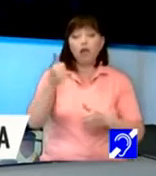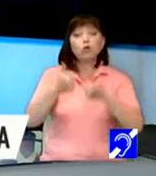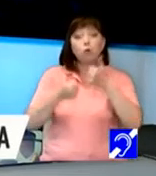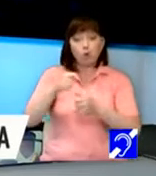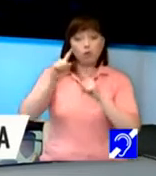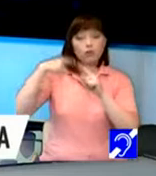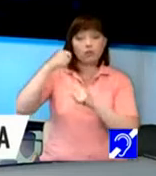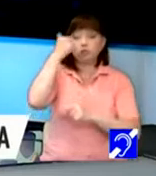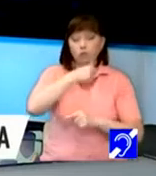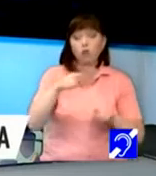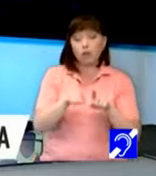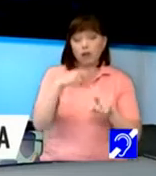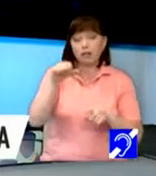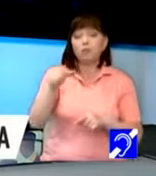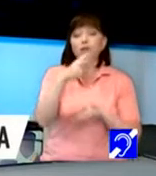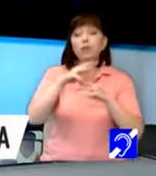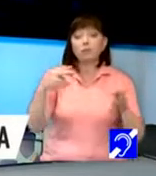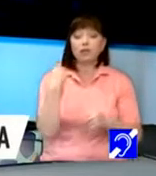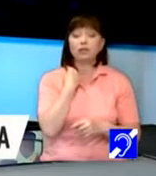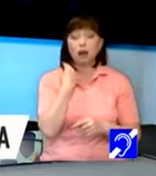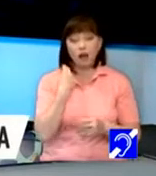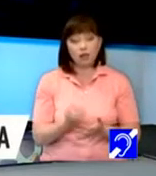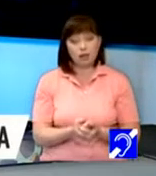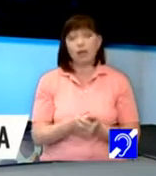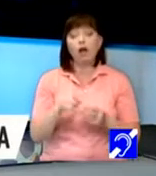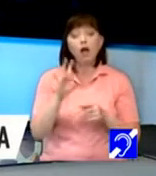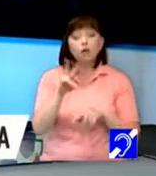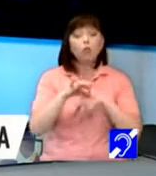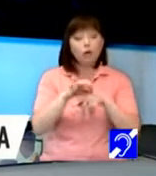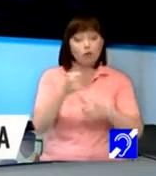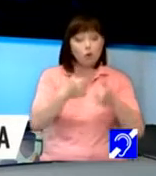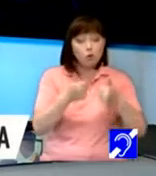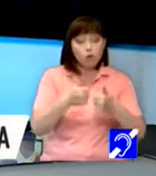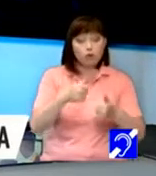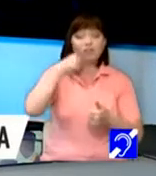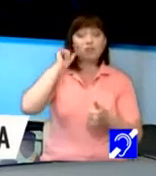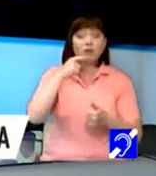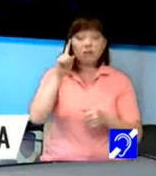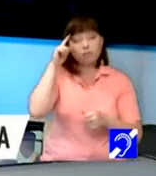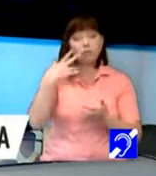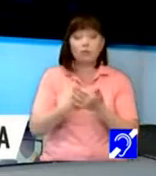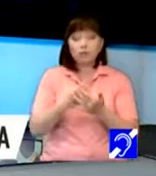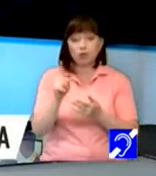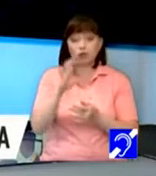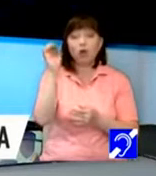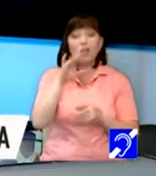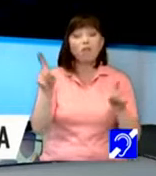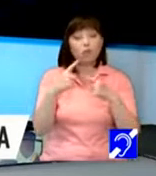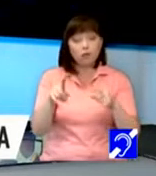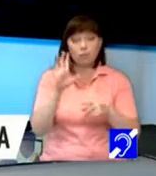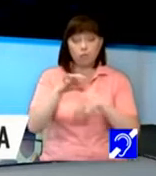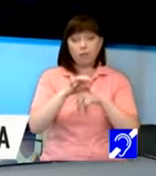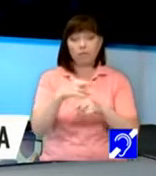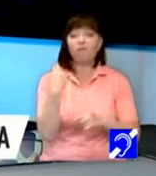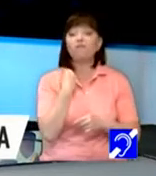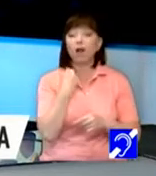declarat premierul Boris Johnson după o vizită la Kiev. Organizatorii concursului anunțaseră ieri că probabil Eurovision va avea loc în Marea